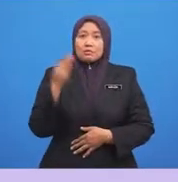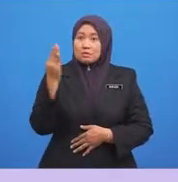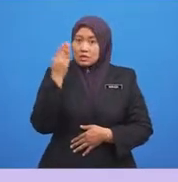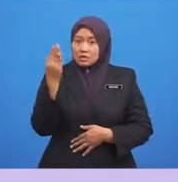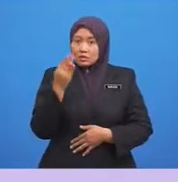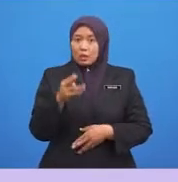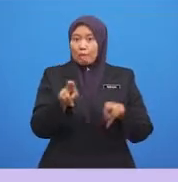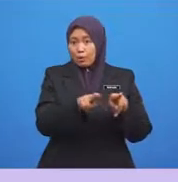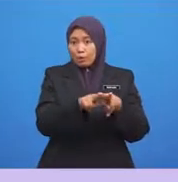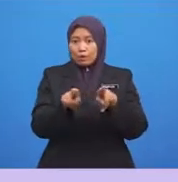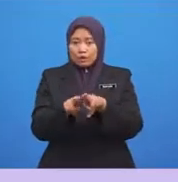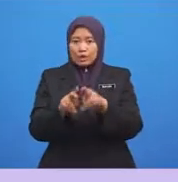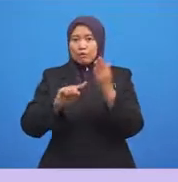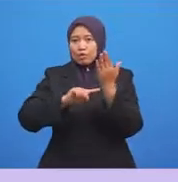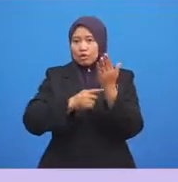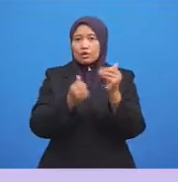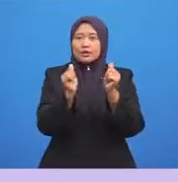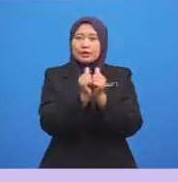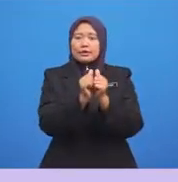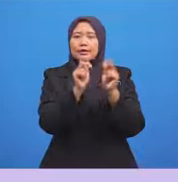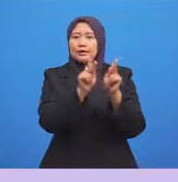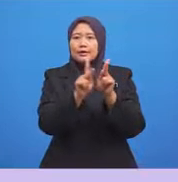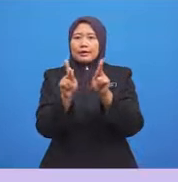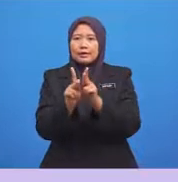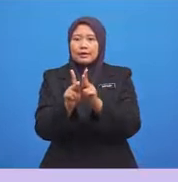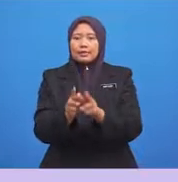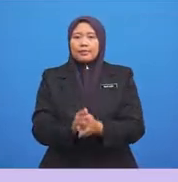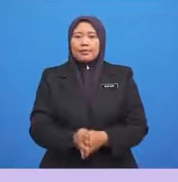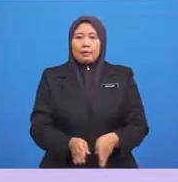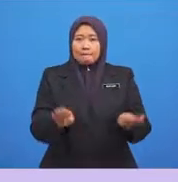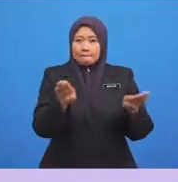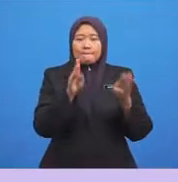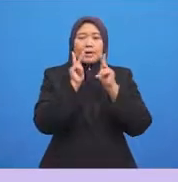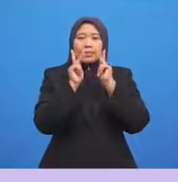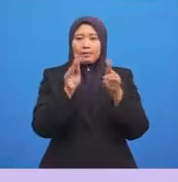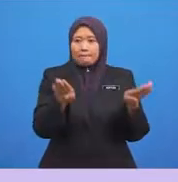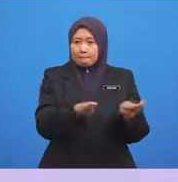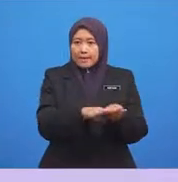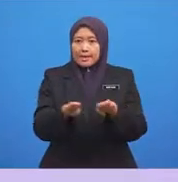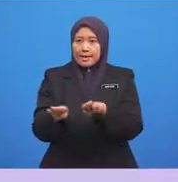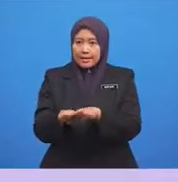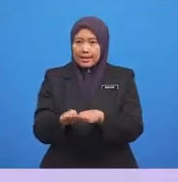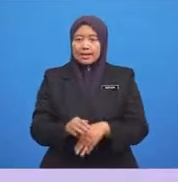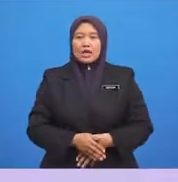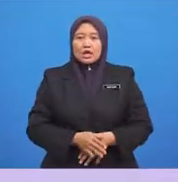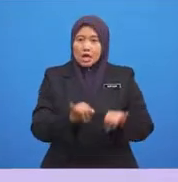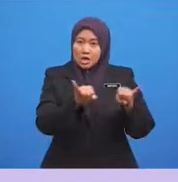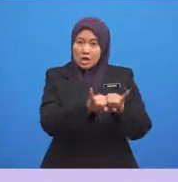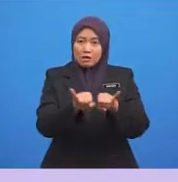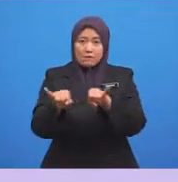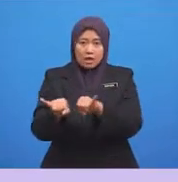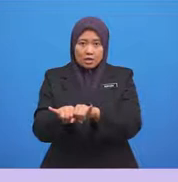Biasanya perumpamaan dimulai dengan kata bagai,